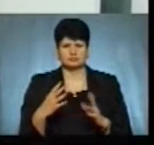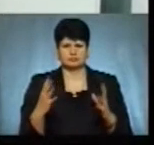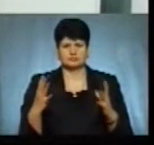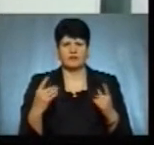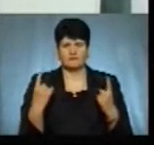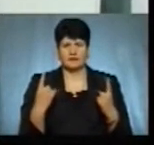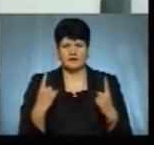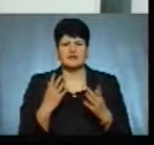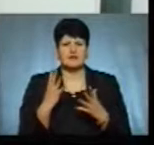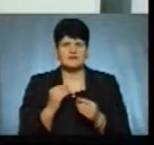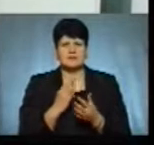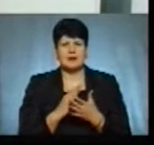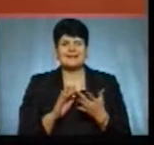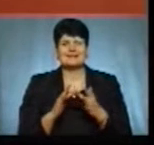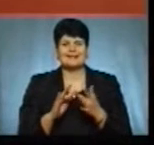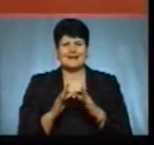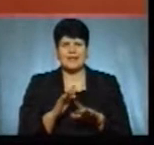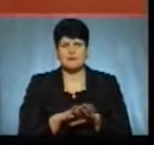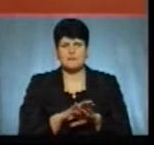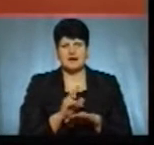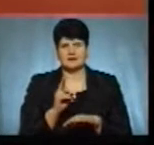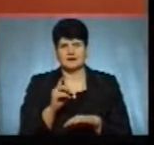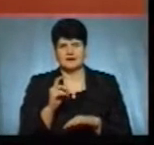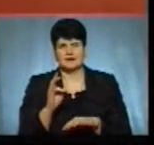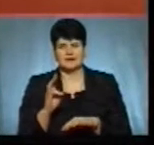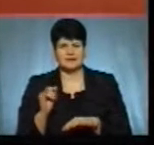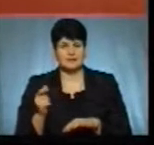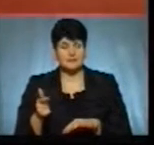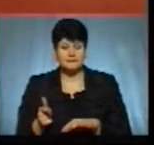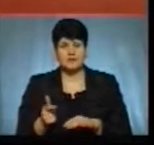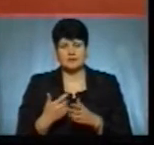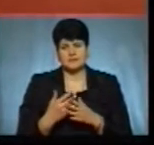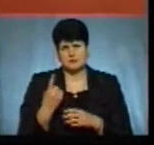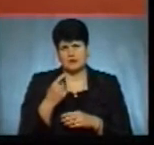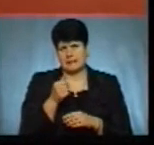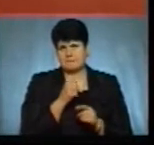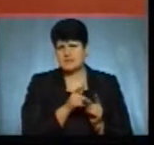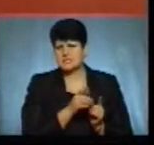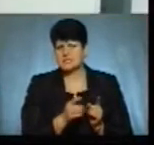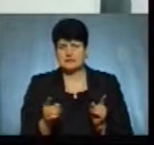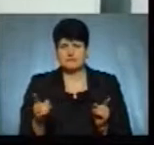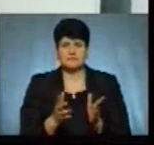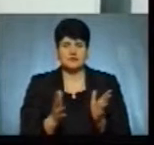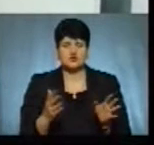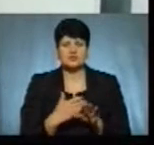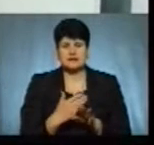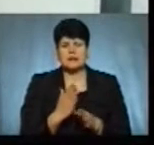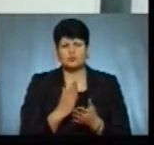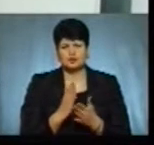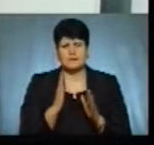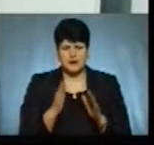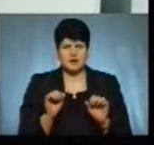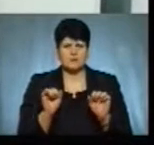всі мають інтернет-банкінг. І я думаю, що в межах максимум місяця часу переважна більшість з них буде мати